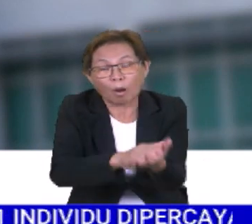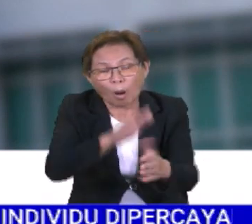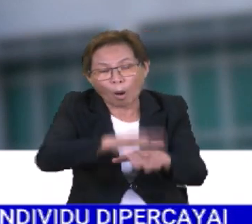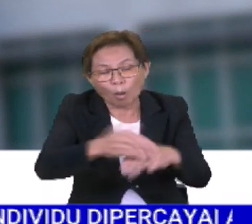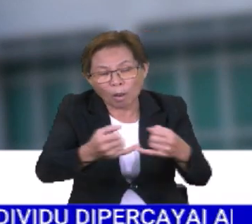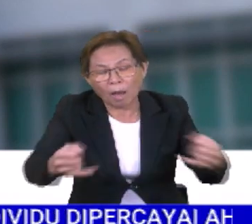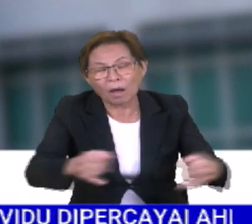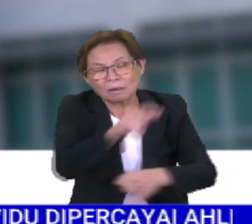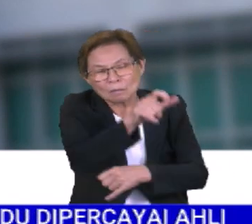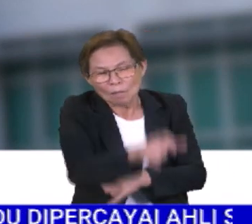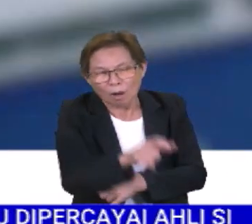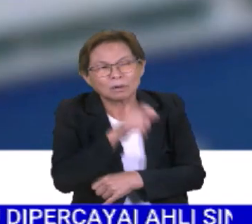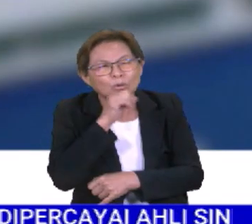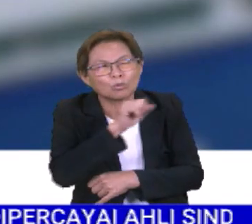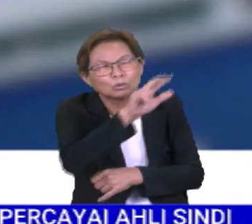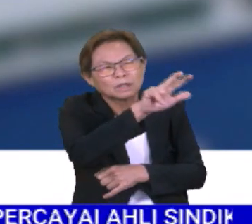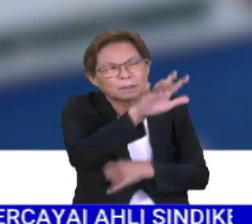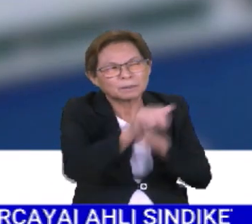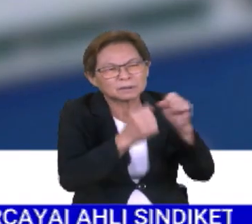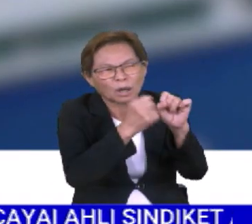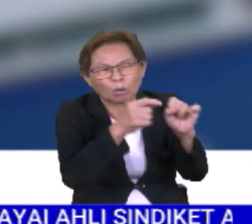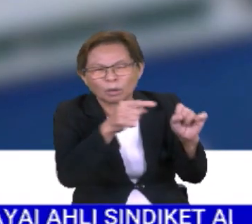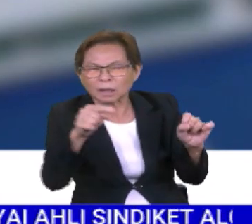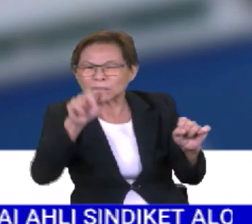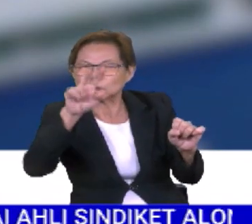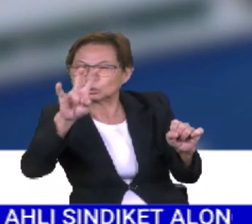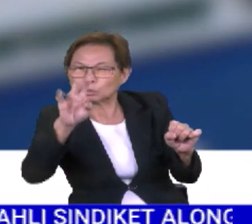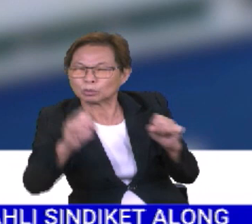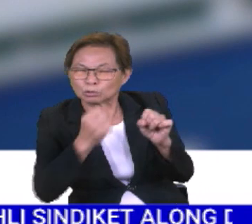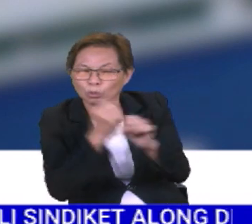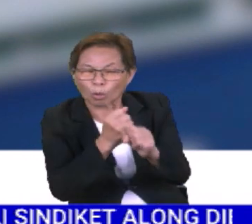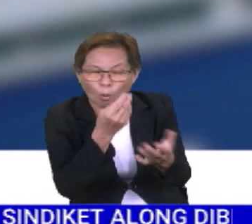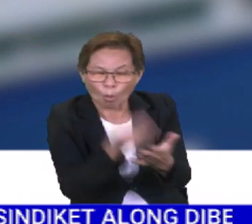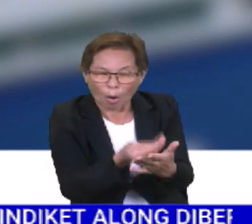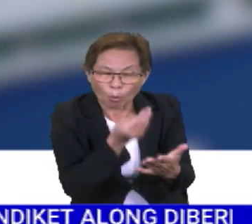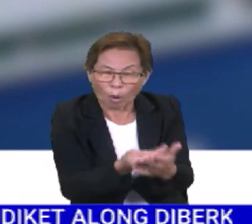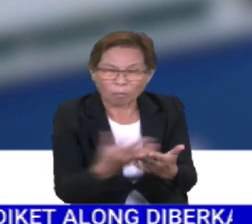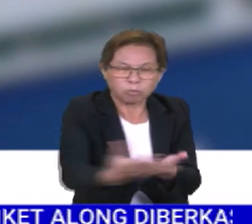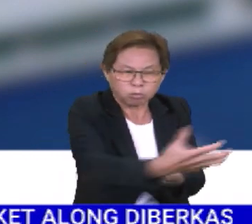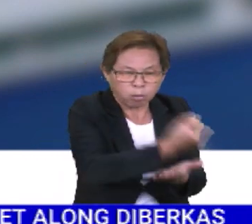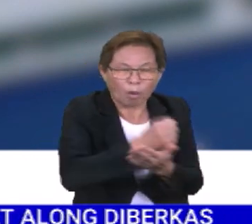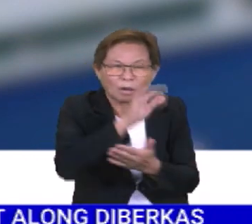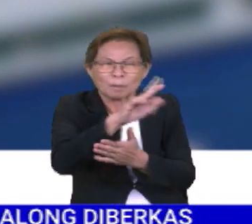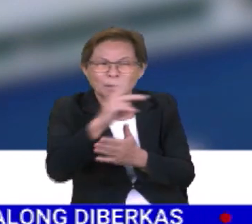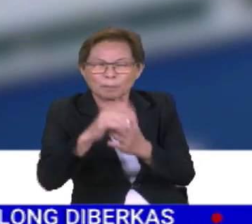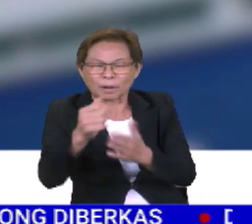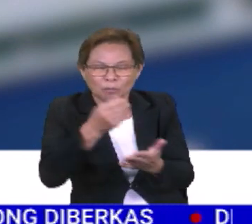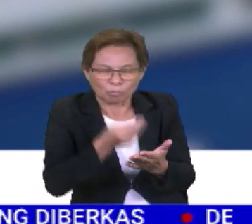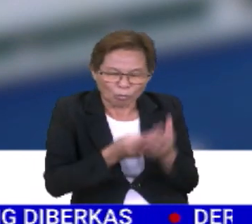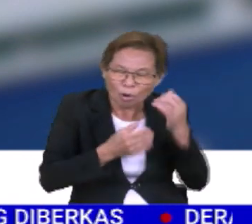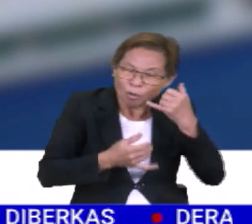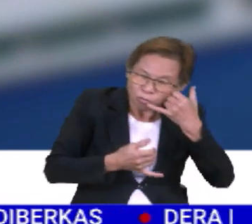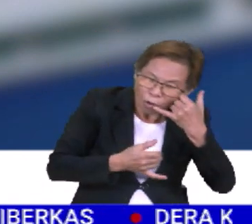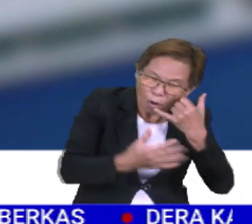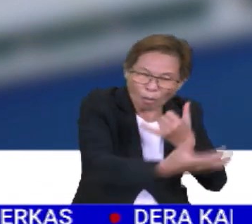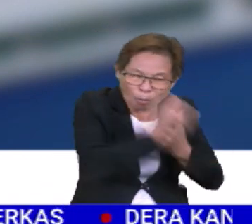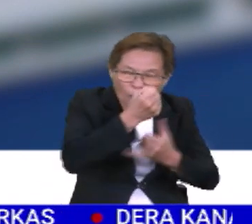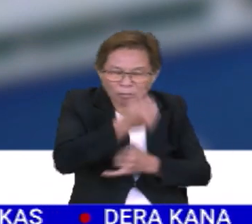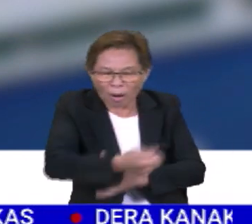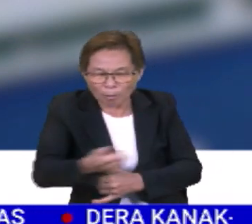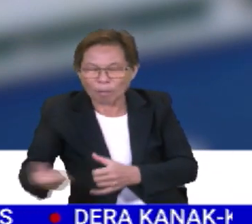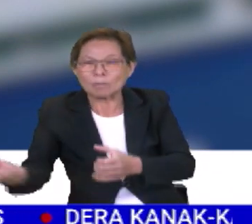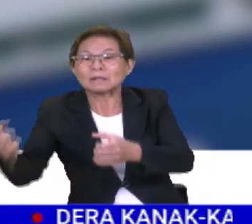35 tahun hingga 70 tahun telah dirampas uang tunai hampir 5000 Inggit telefon bimbit dan peralatan